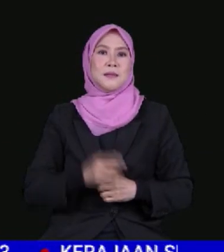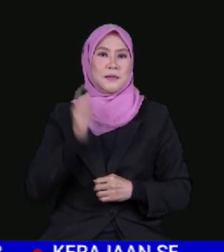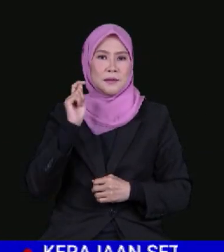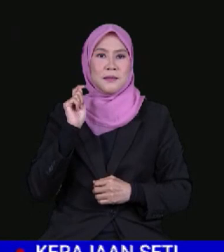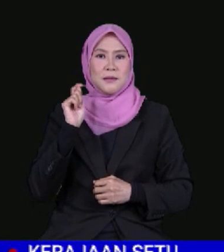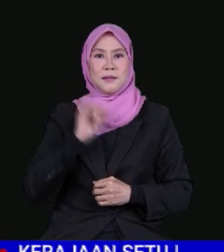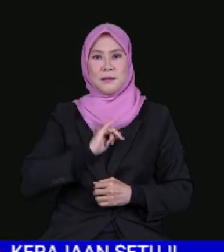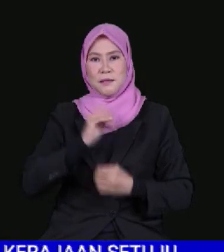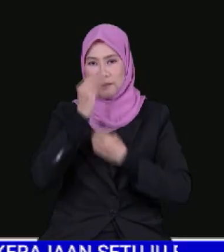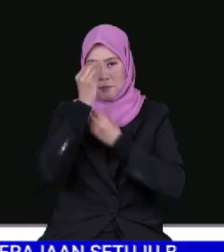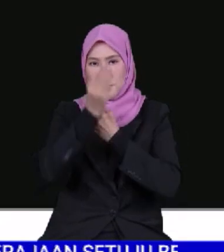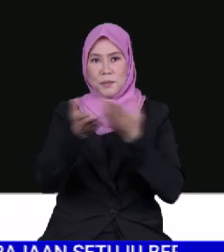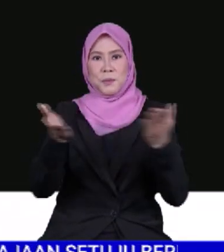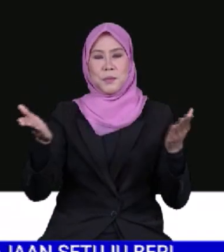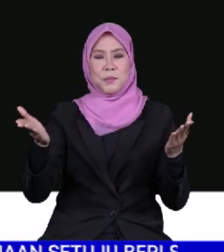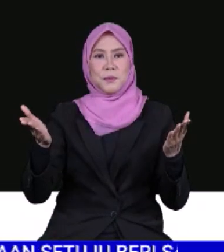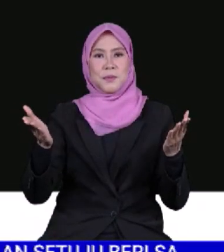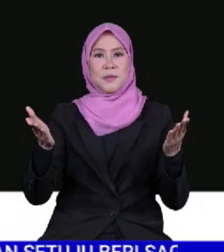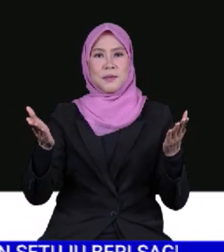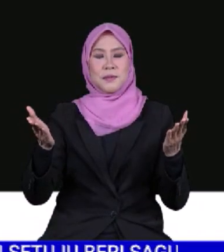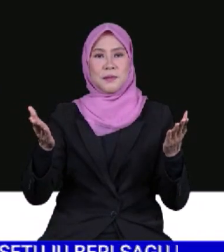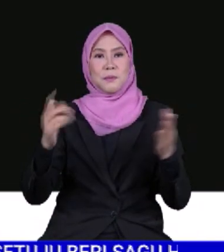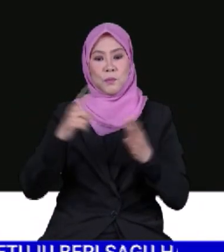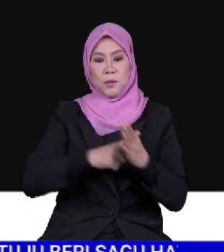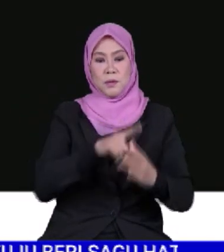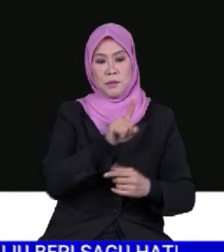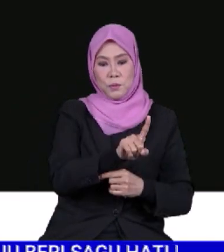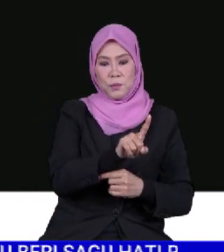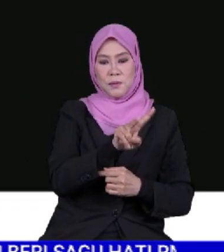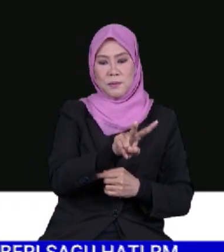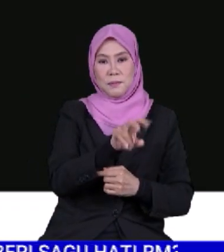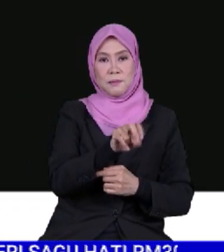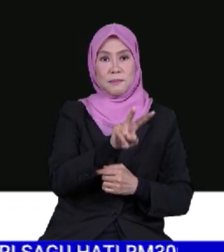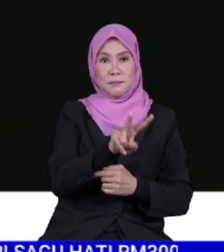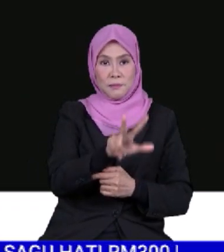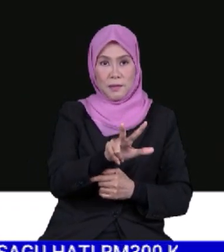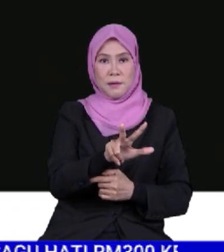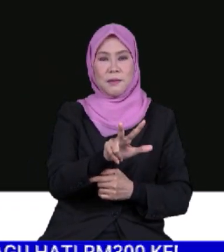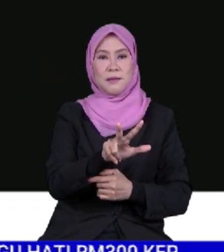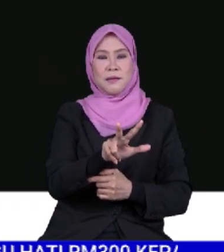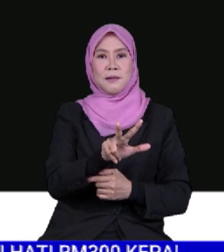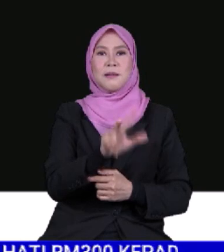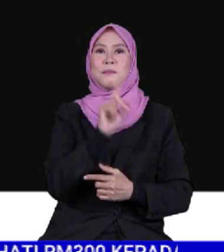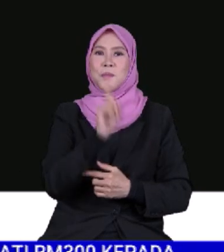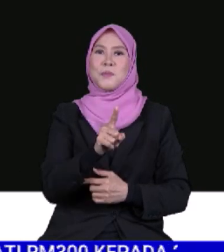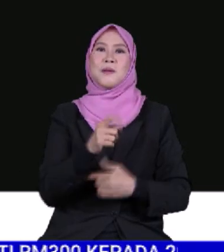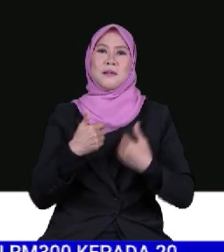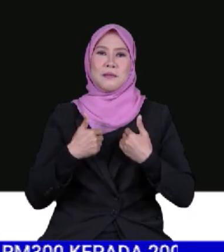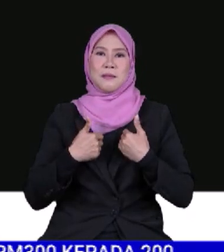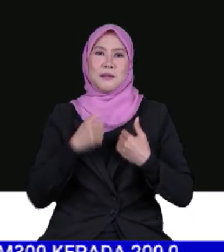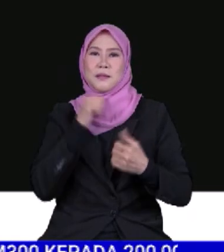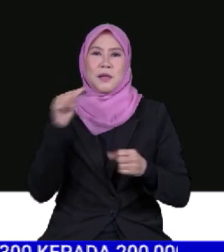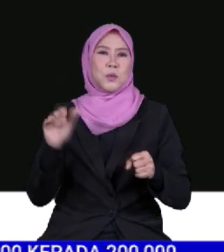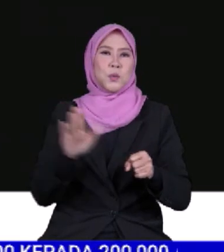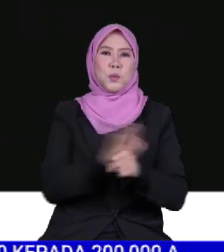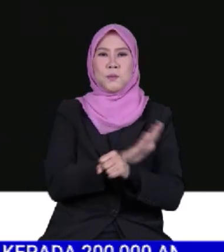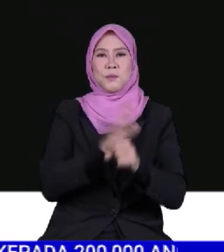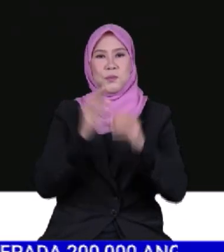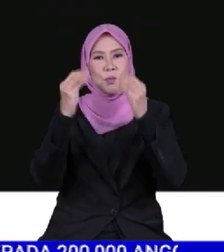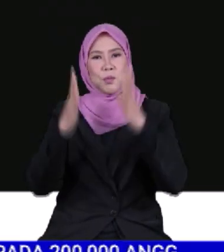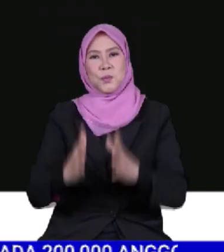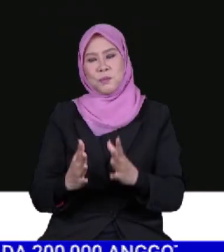sehingga Oke Januari 2023 kita memang ada kekurangan kekurangan